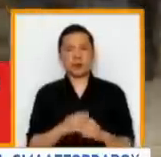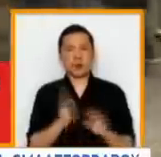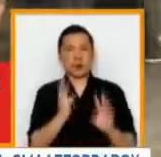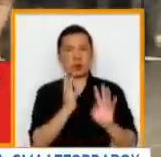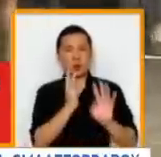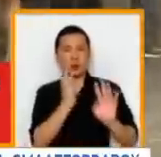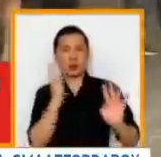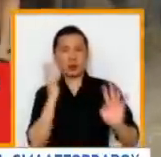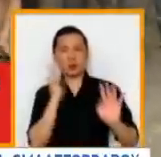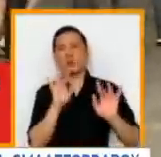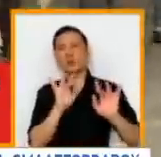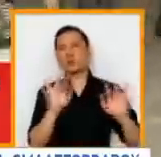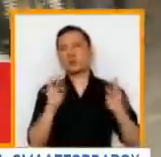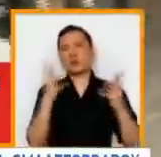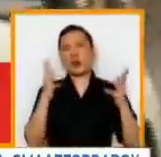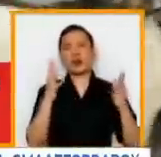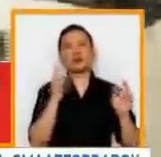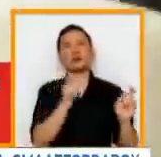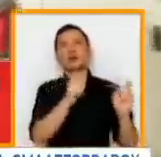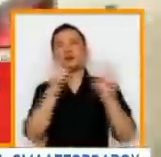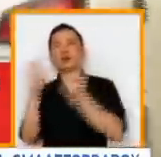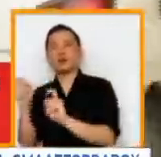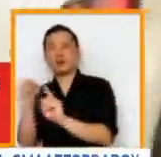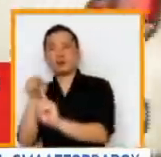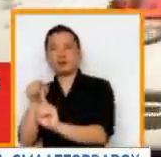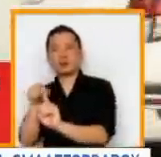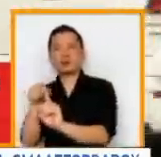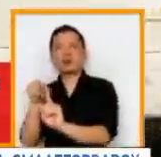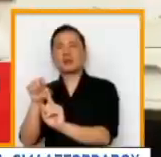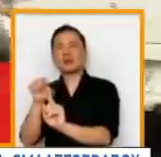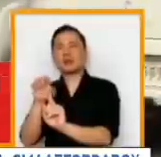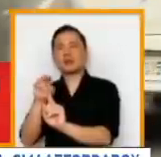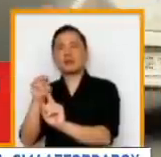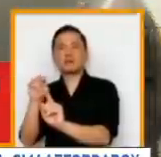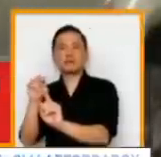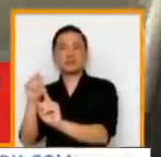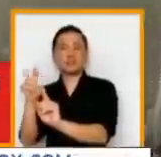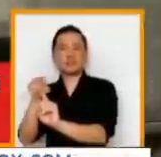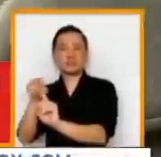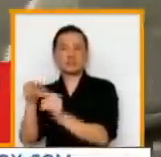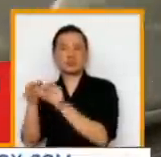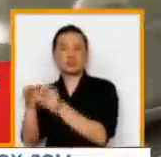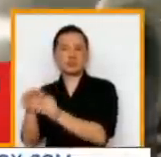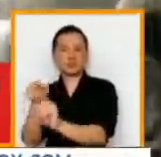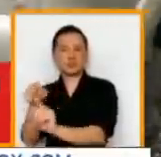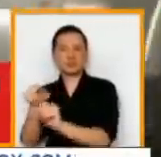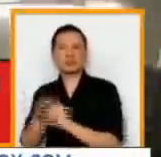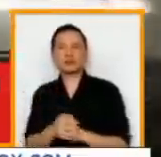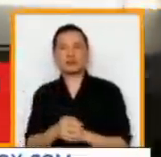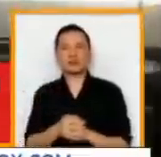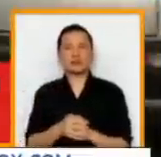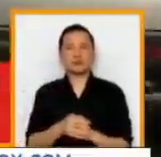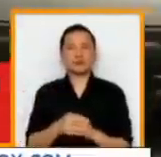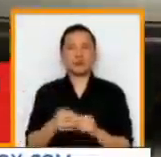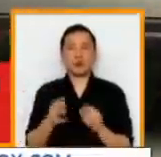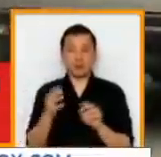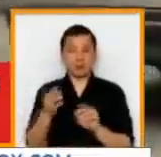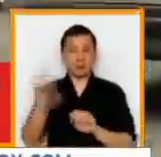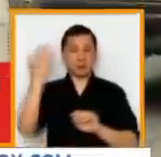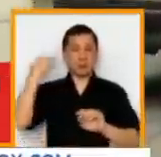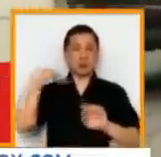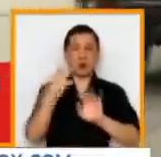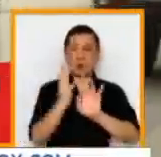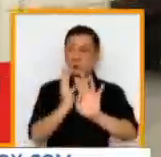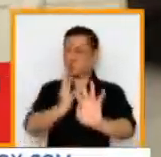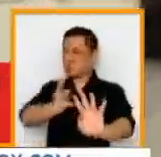Vizcaya Street. Pero District 5 lamang yung may schedule ngayon dito. Malayong malayo doon sa sitwasyon noong mga nakaraang araw na talaga naman napakahaba ng pila na mga